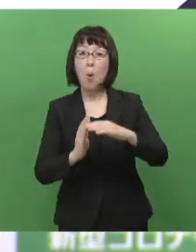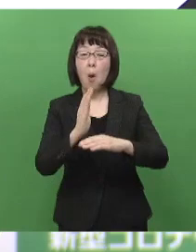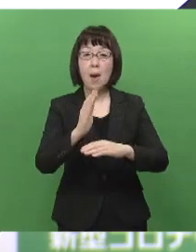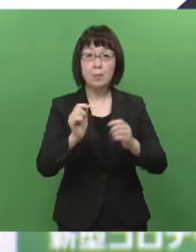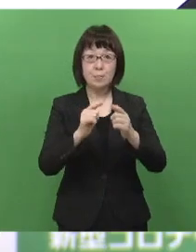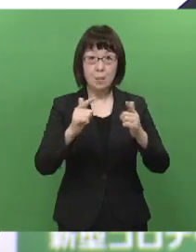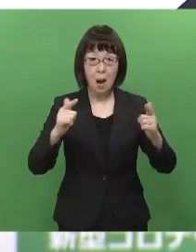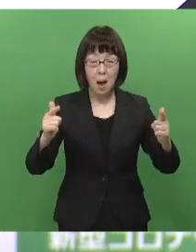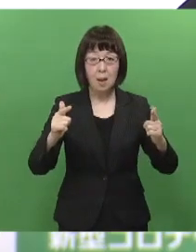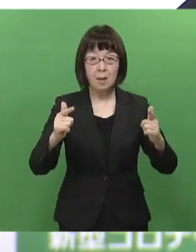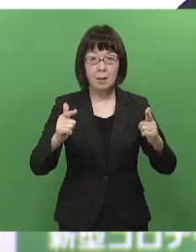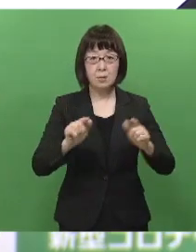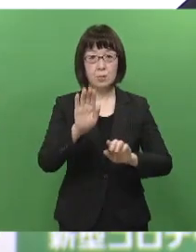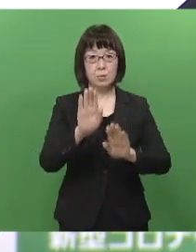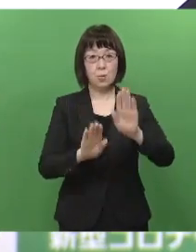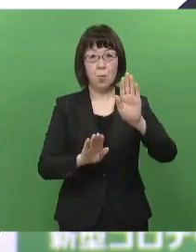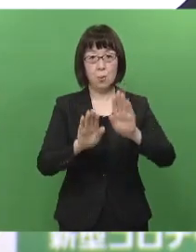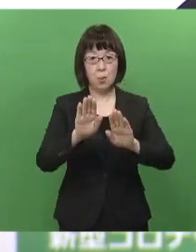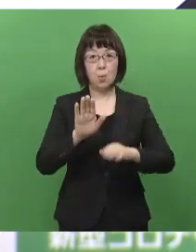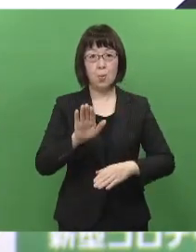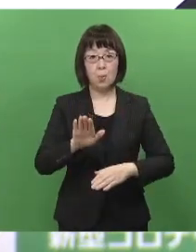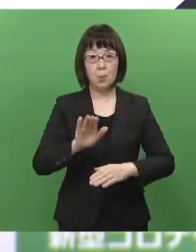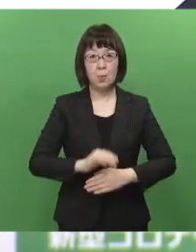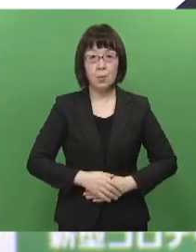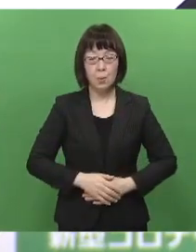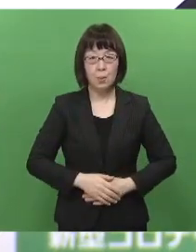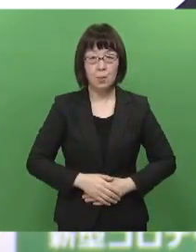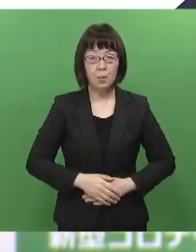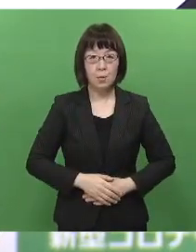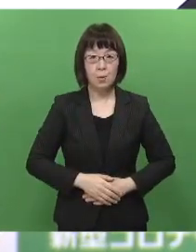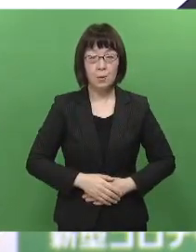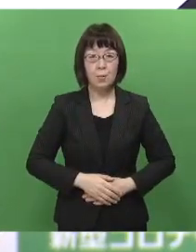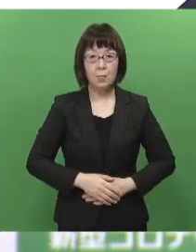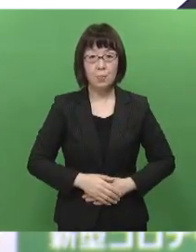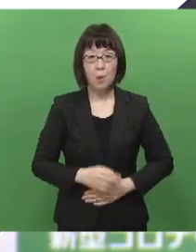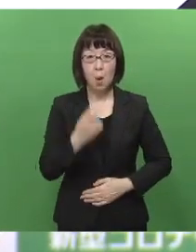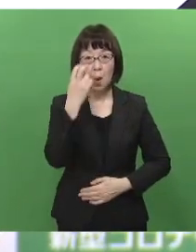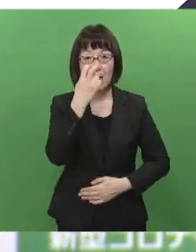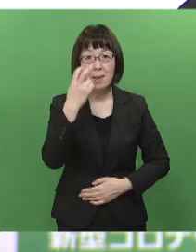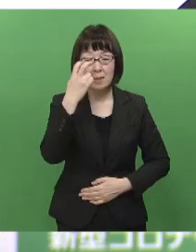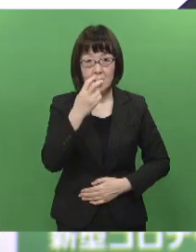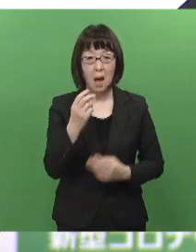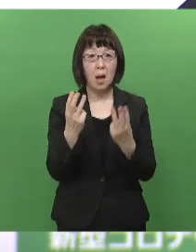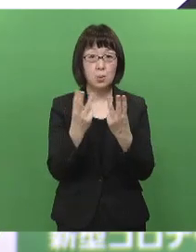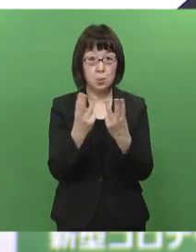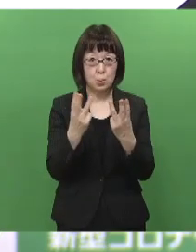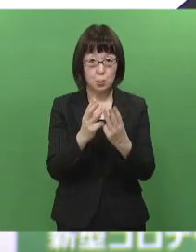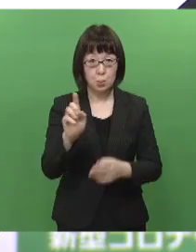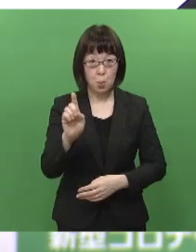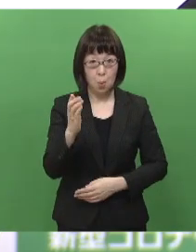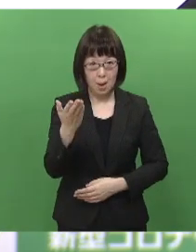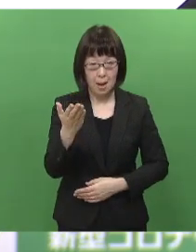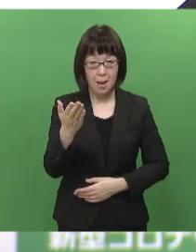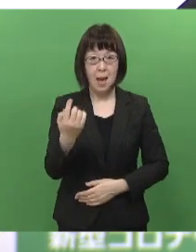数 の確認でございます。そして検査数の方も昨日の